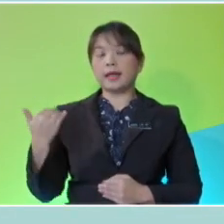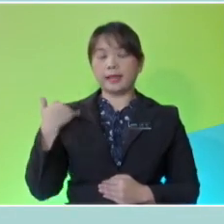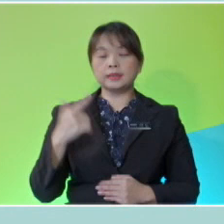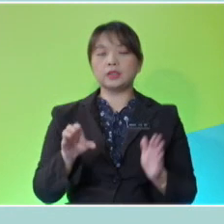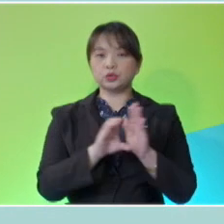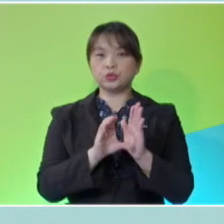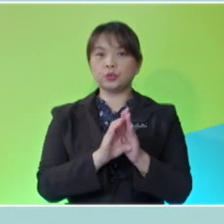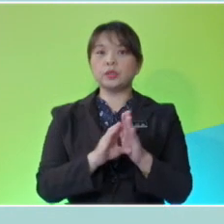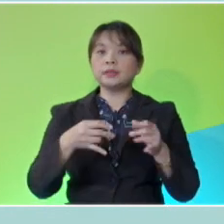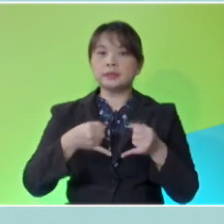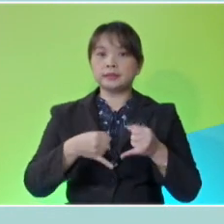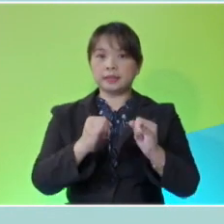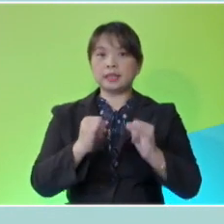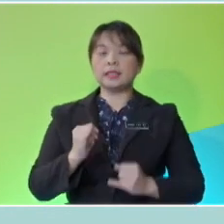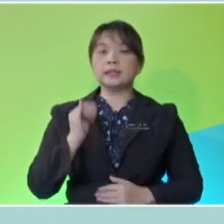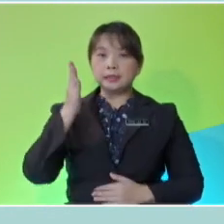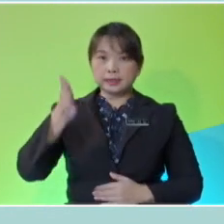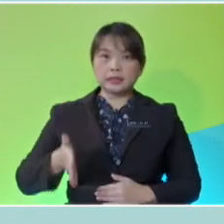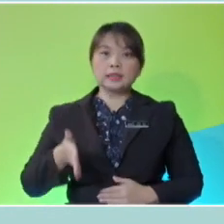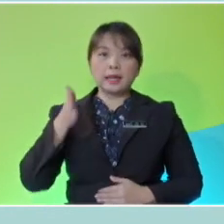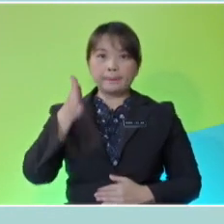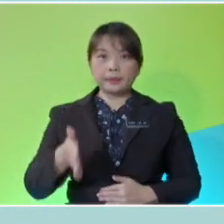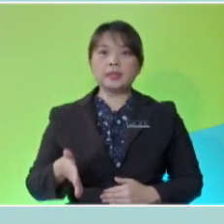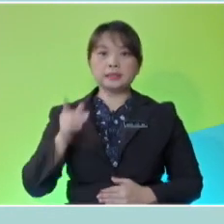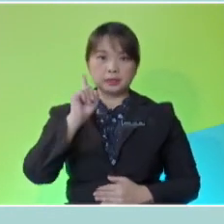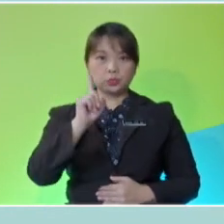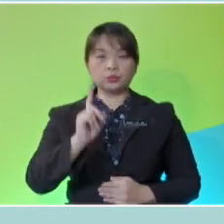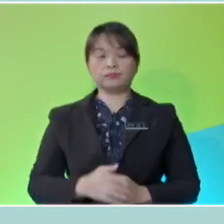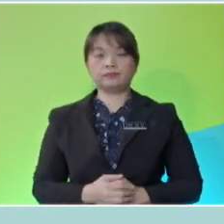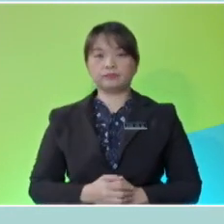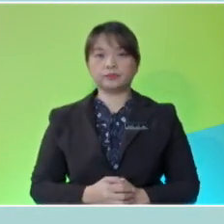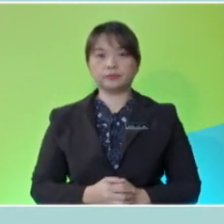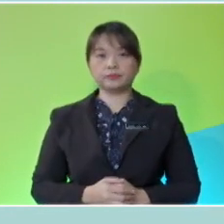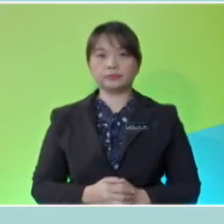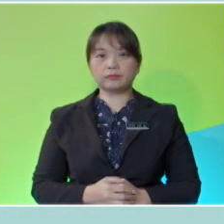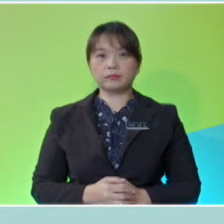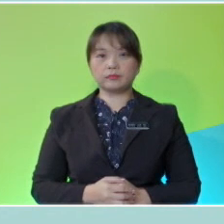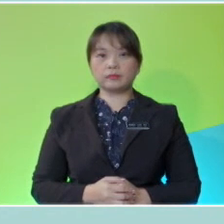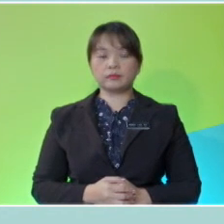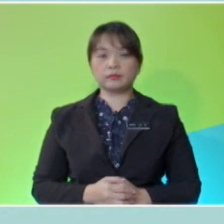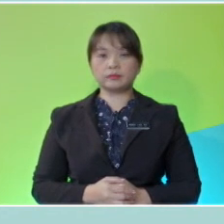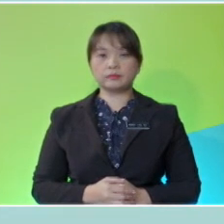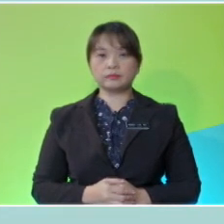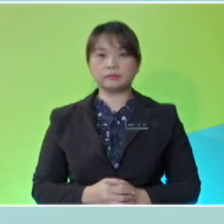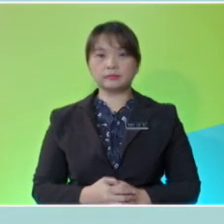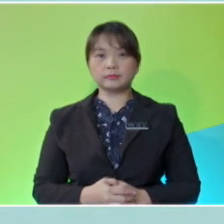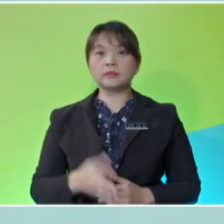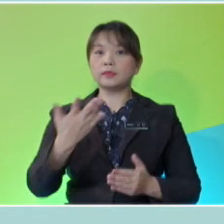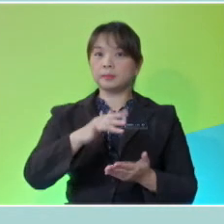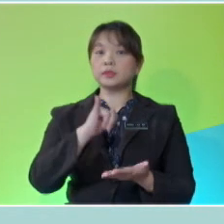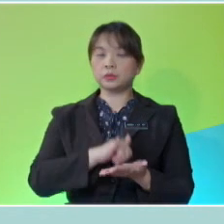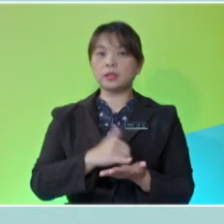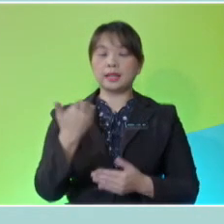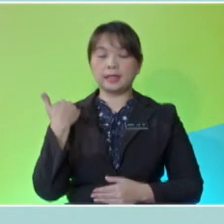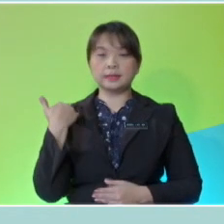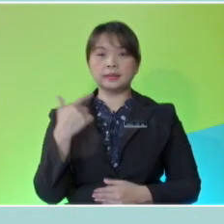kereta api tunggal oke maksudnya laluan eee kereta api lah oke kita menggunakan simbol garis lisan oke yang seterusnya adalah